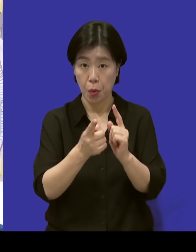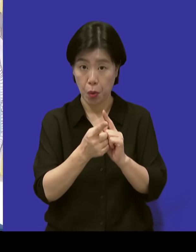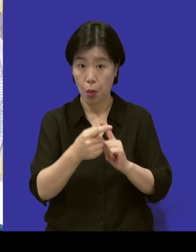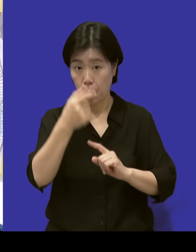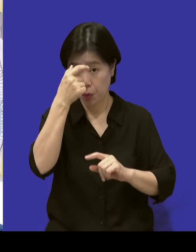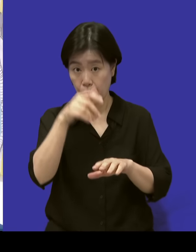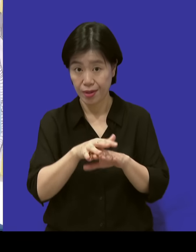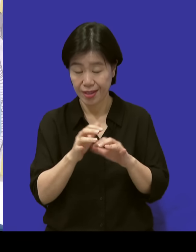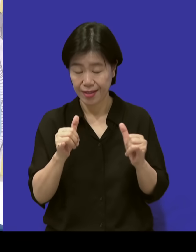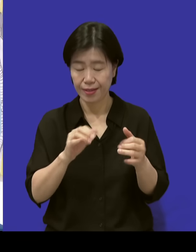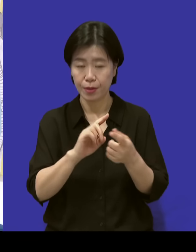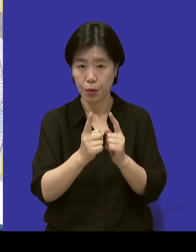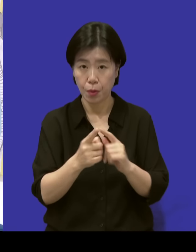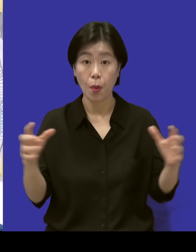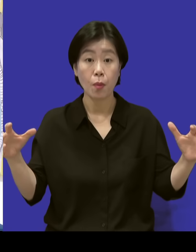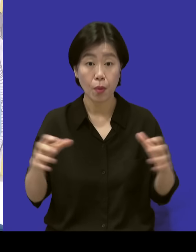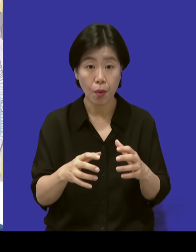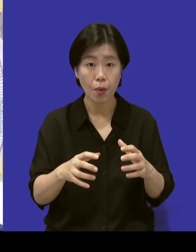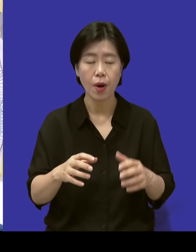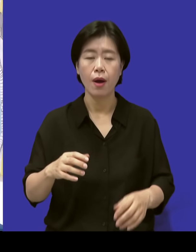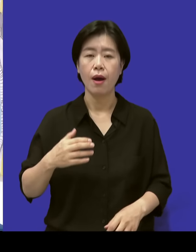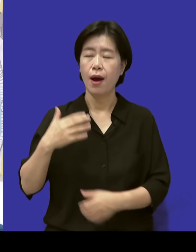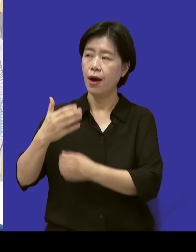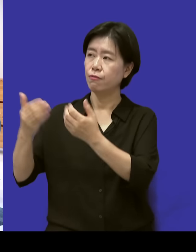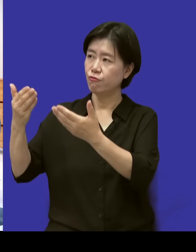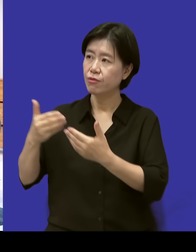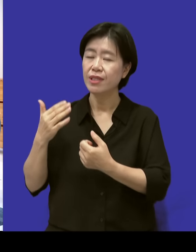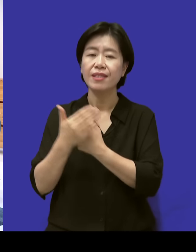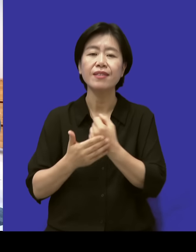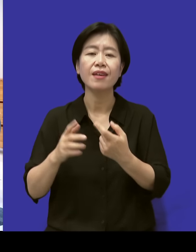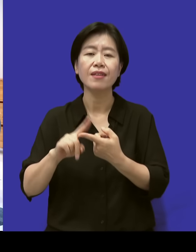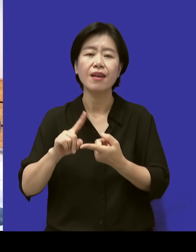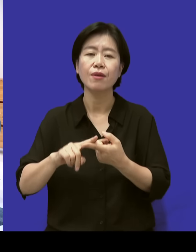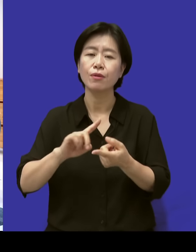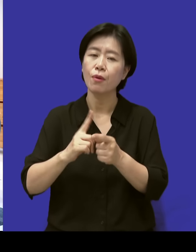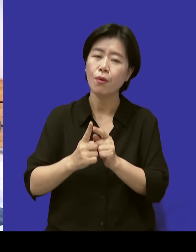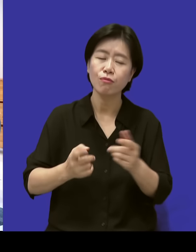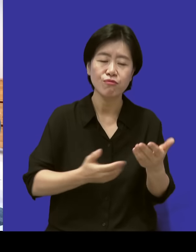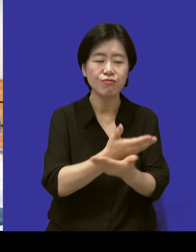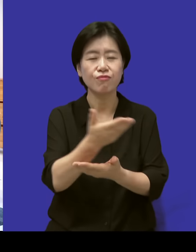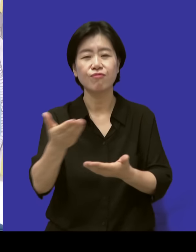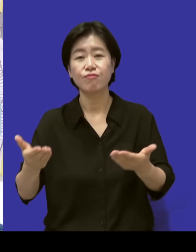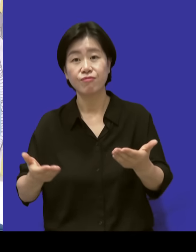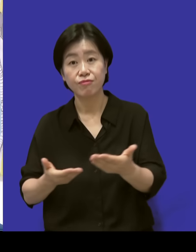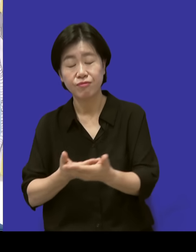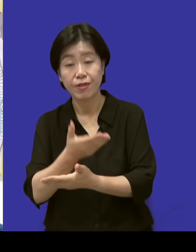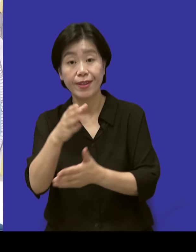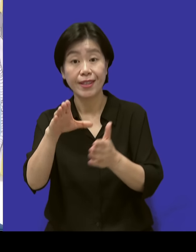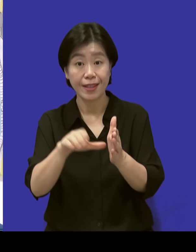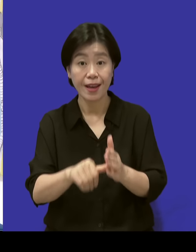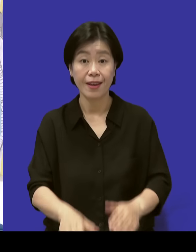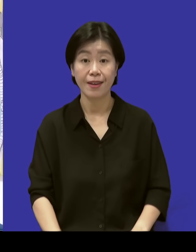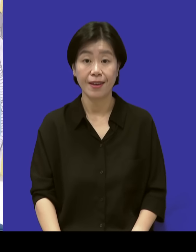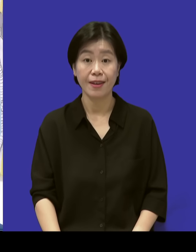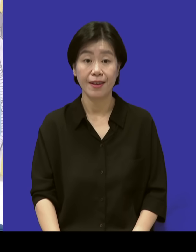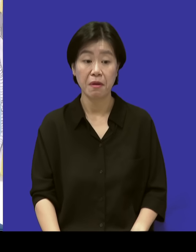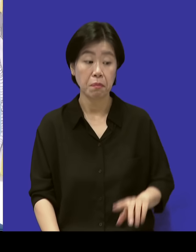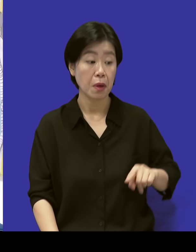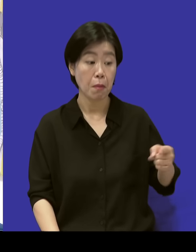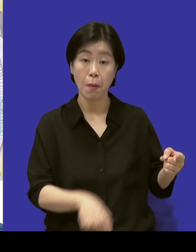있었어요. 예. 제가 이 얘기를 이제 좀 짧게 이렇게 하고 이제 쓰레기를 줍고 그 은혜를 받고 막 이런 얘기를 하고 있었는데 저희